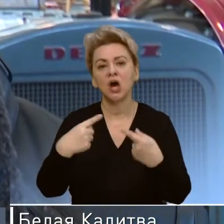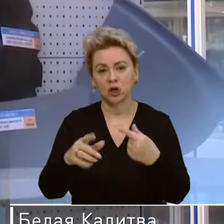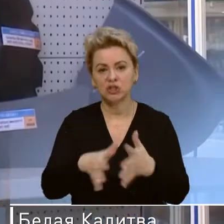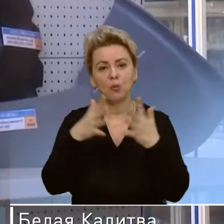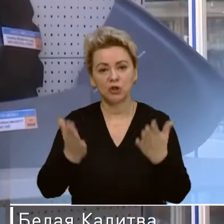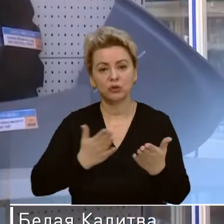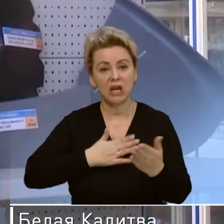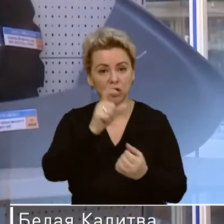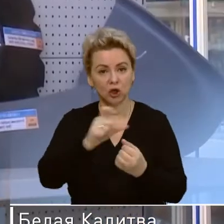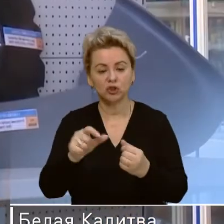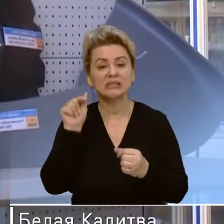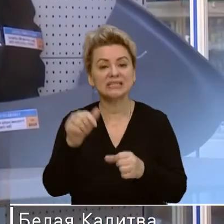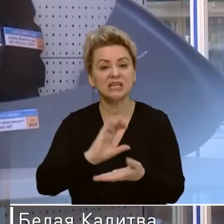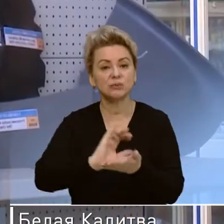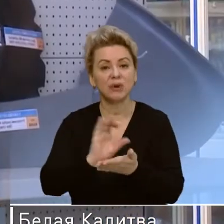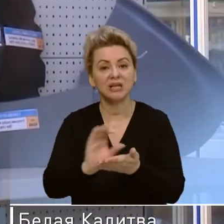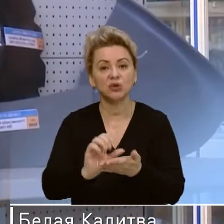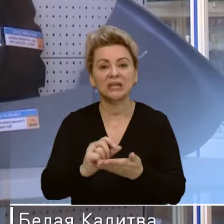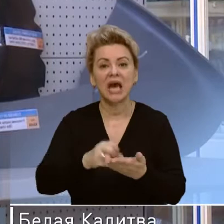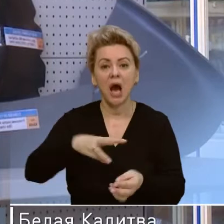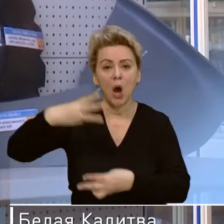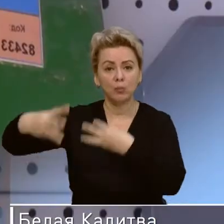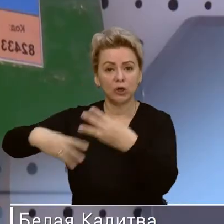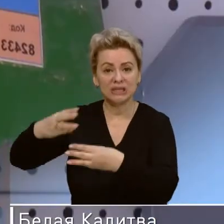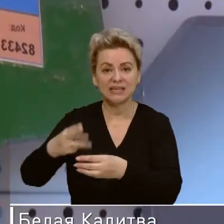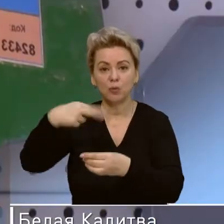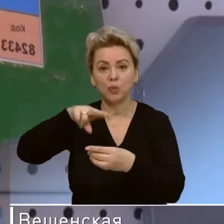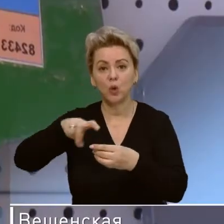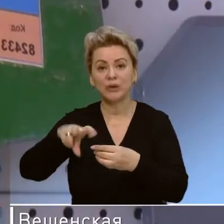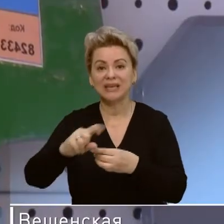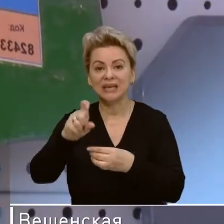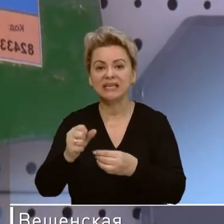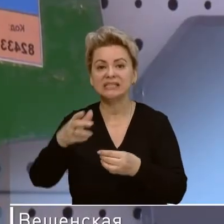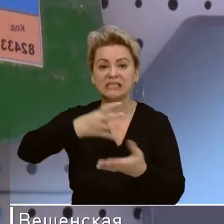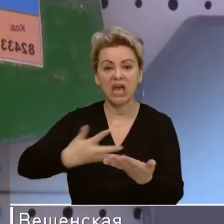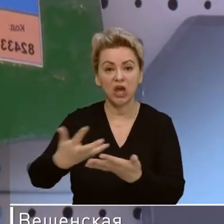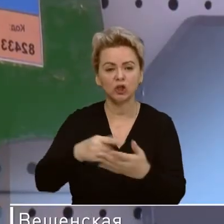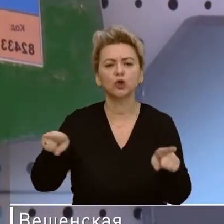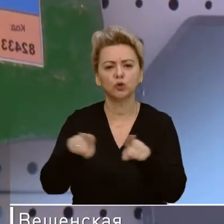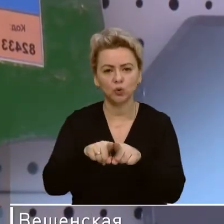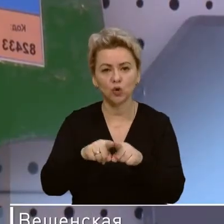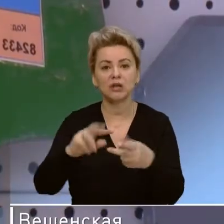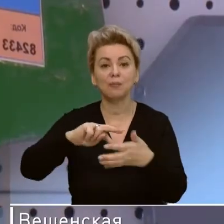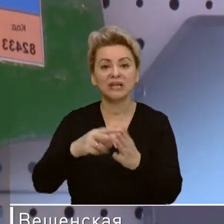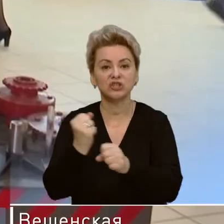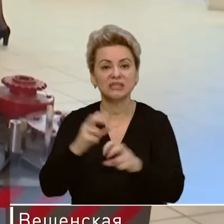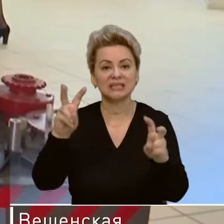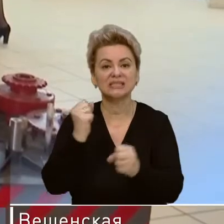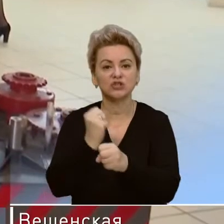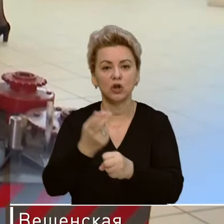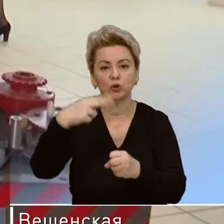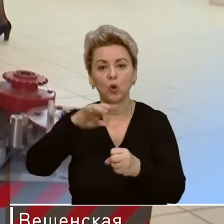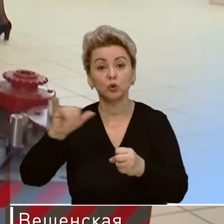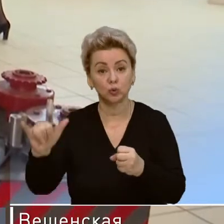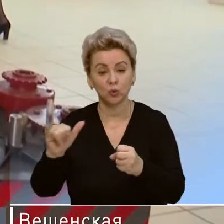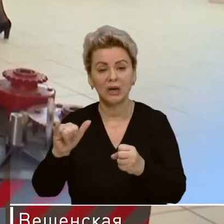наших клиентов. Еще здесь производят самоходные опрыскиватели, плуги, пропашные сеялки. Их тоже планируют выпускать под брендом «Сделано на